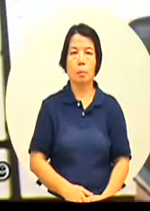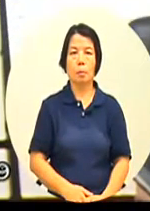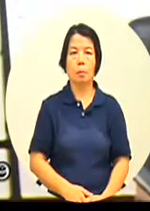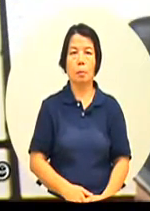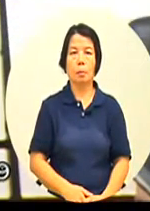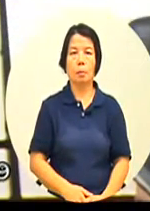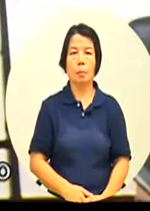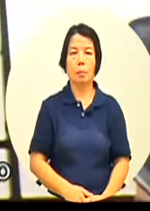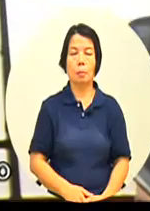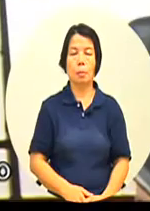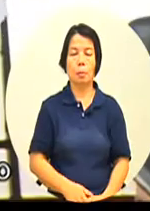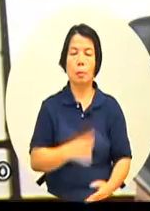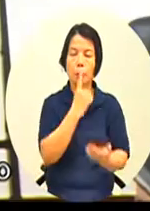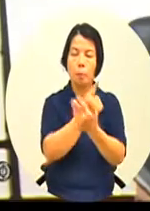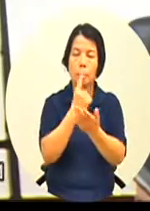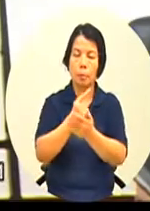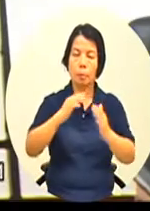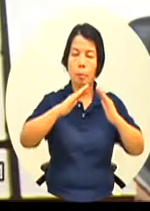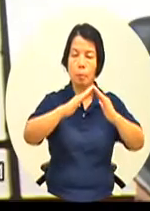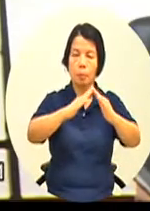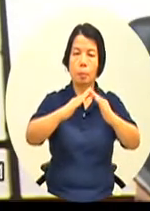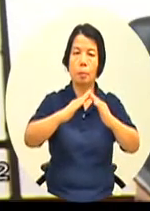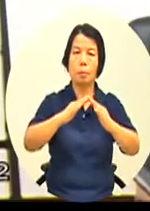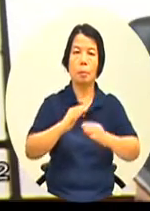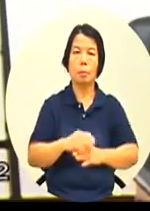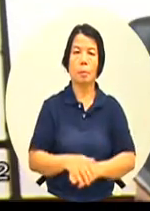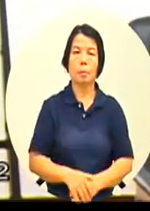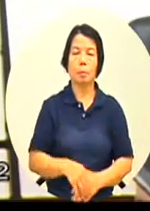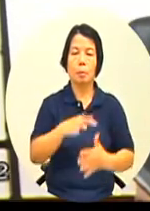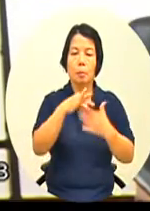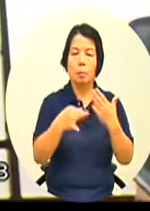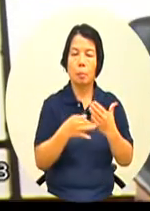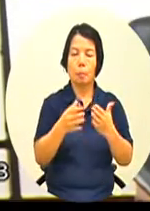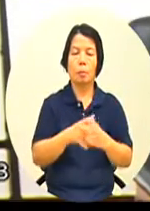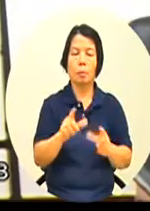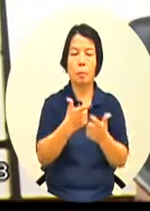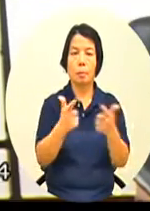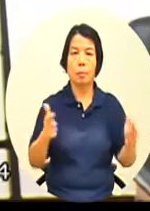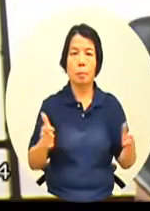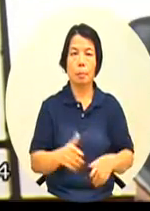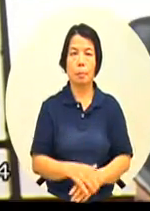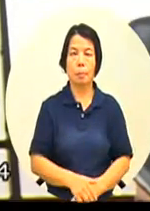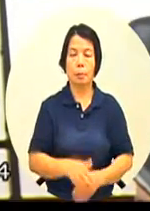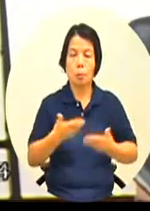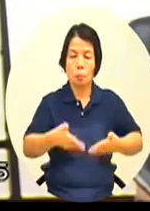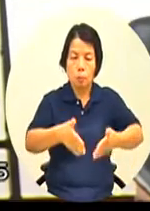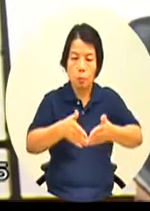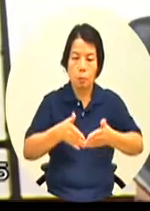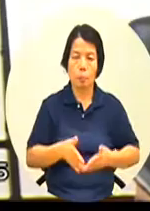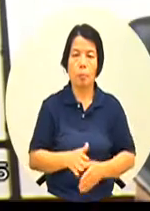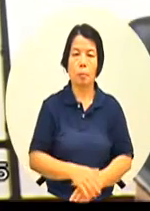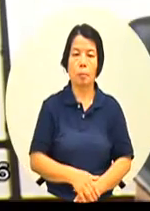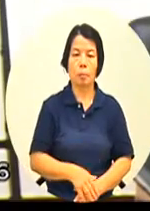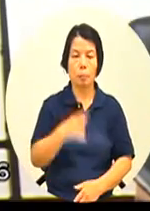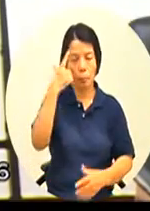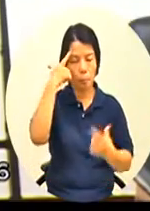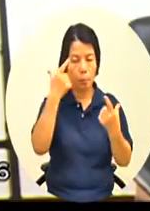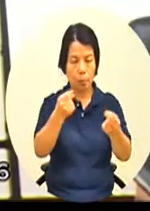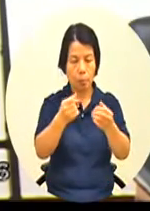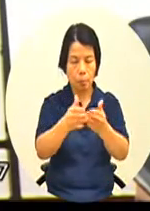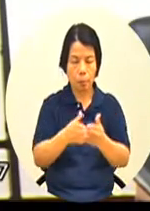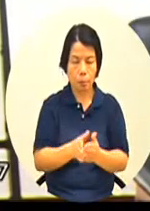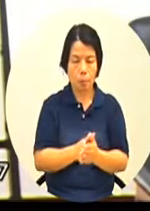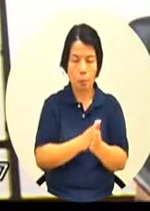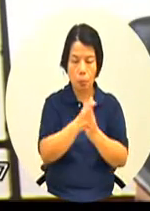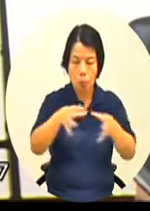每个城市它都因为那个程序很多元呐、啊，那当然重点就是共识的寻求，共识的